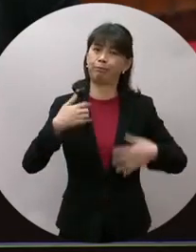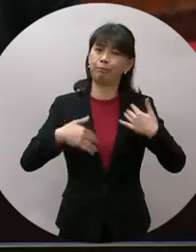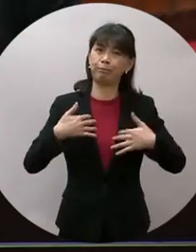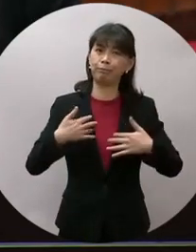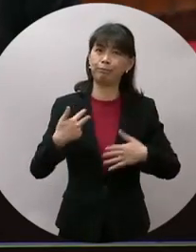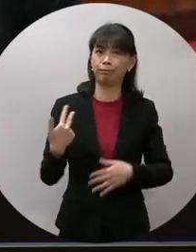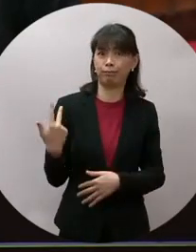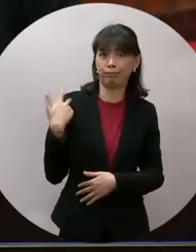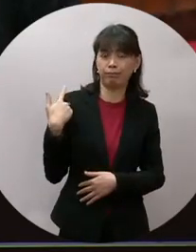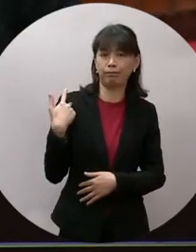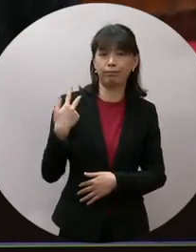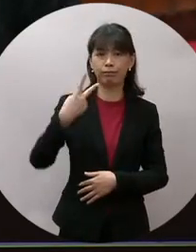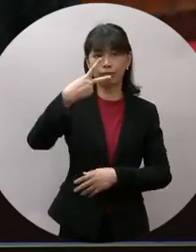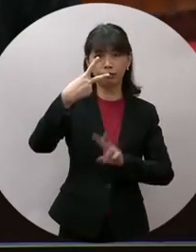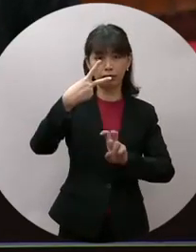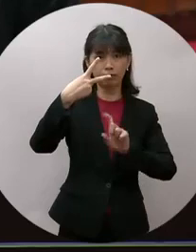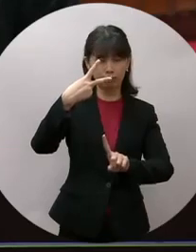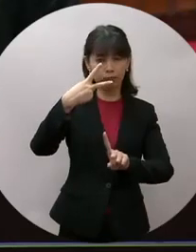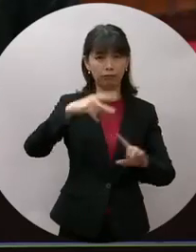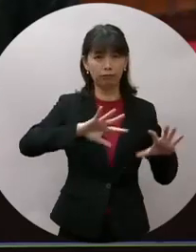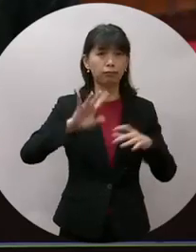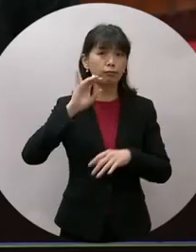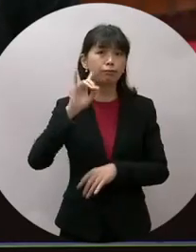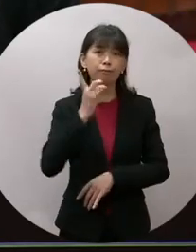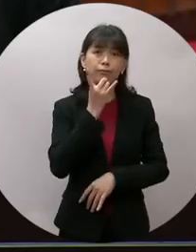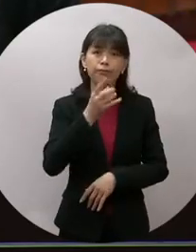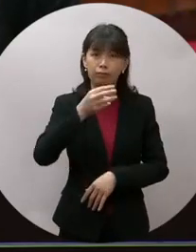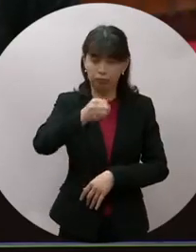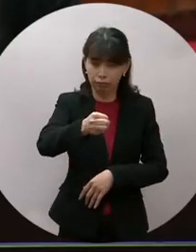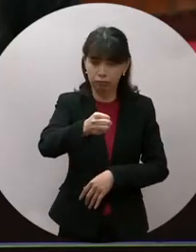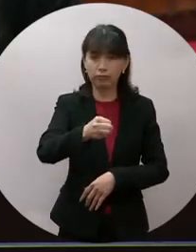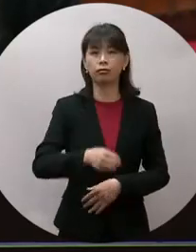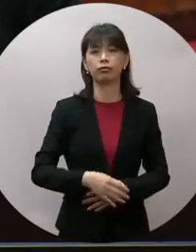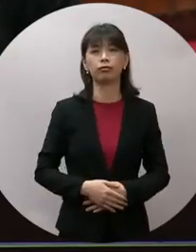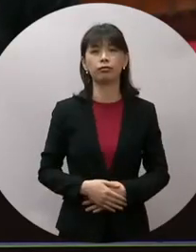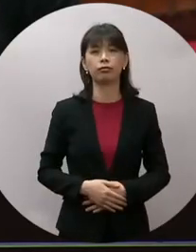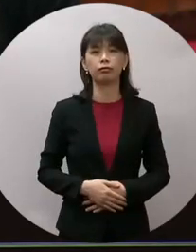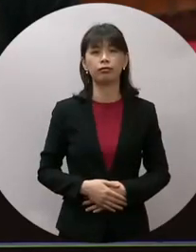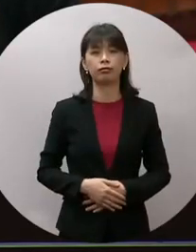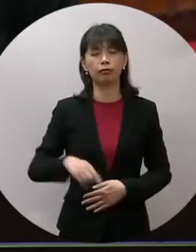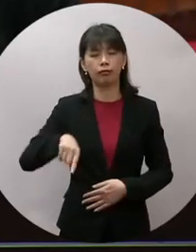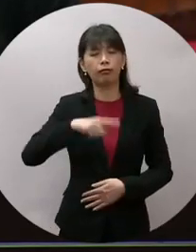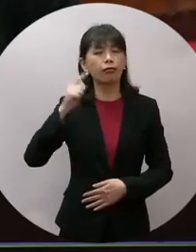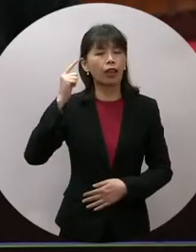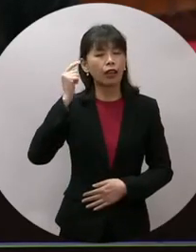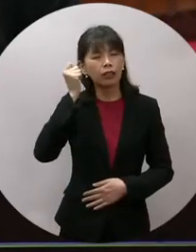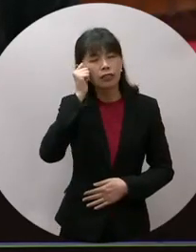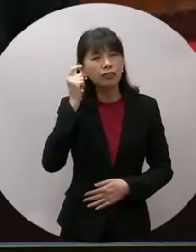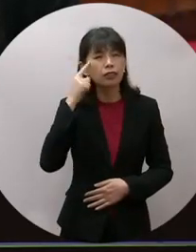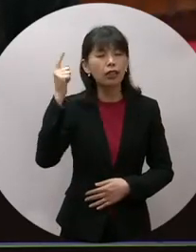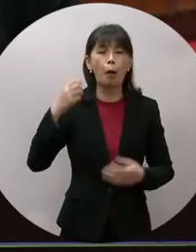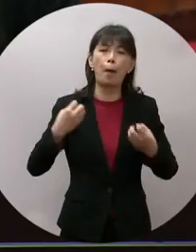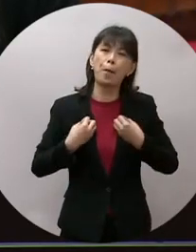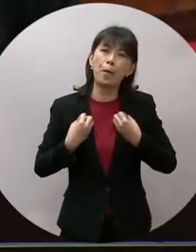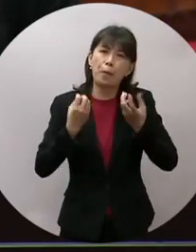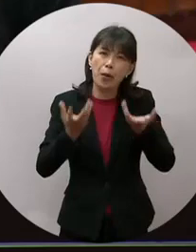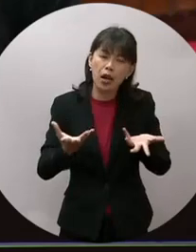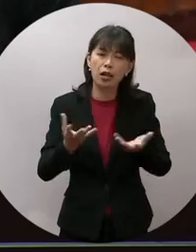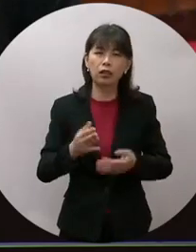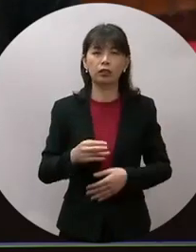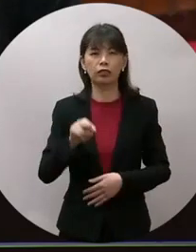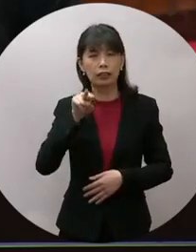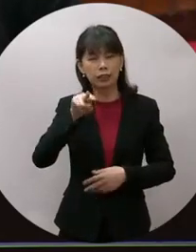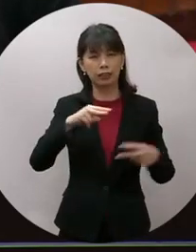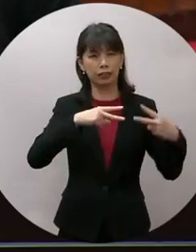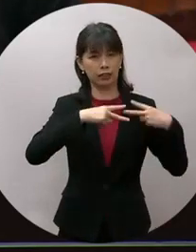拜2/21的时候世界母语日，在那样的一个纪念活动庆祝活动，我们看到我